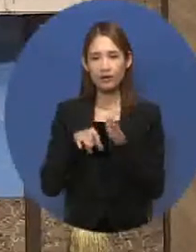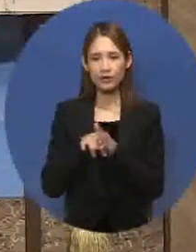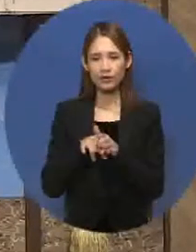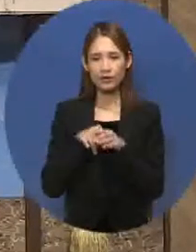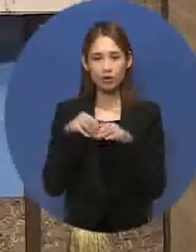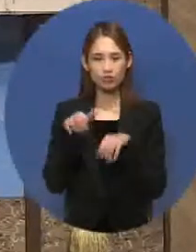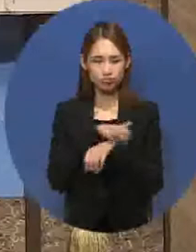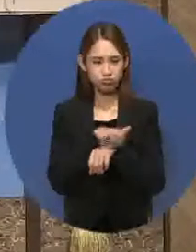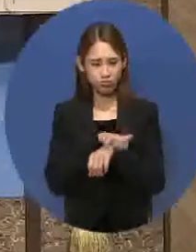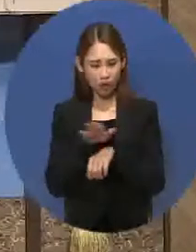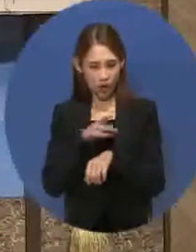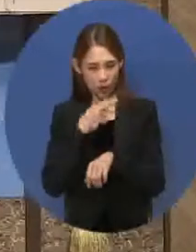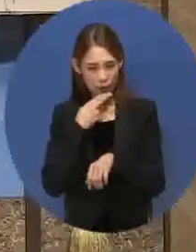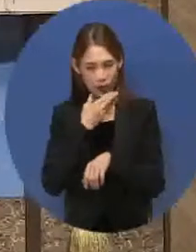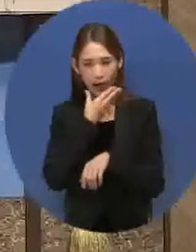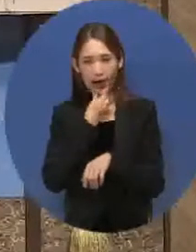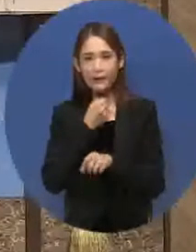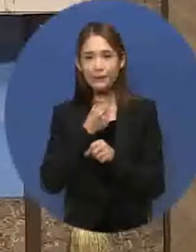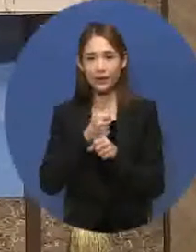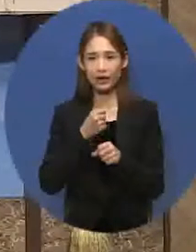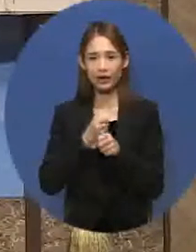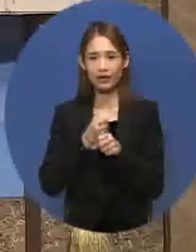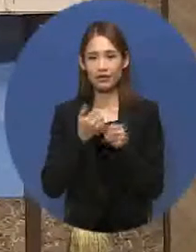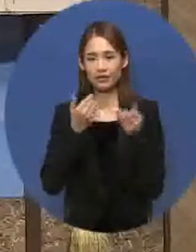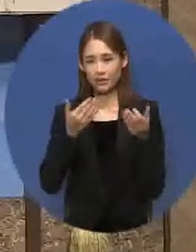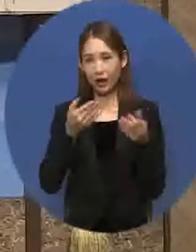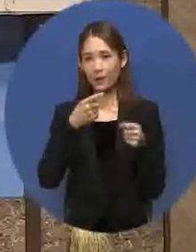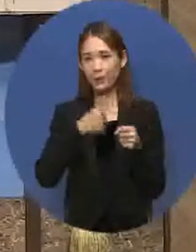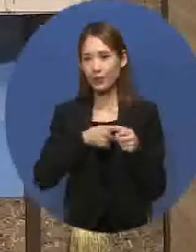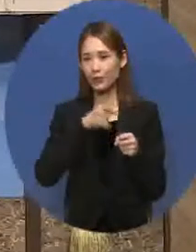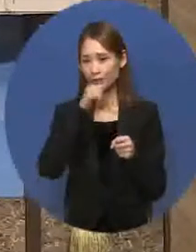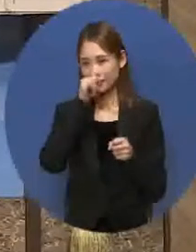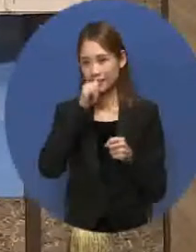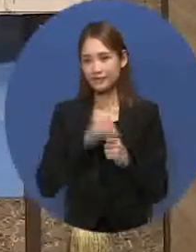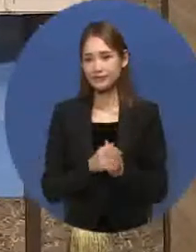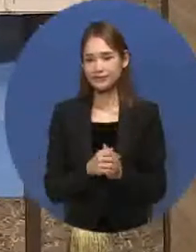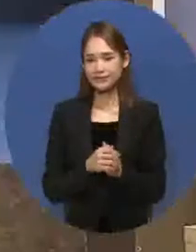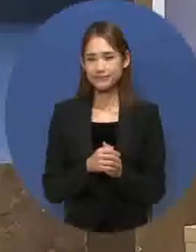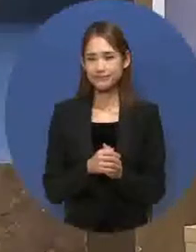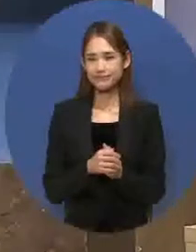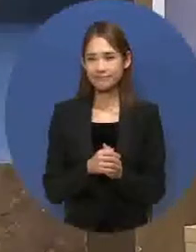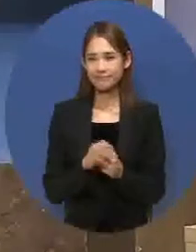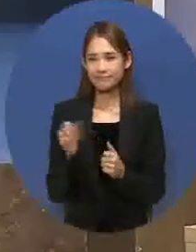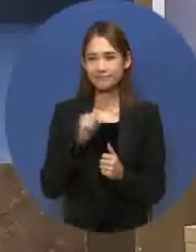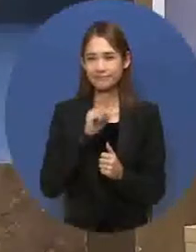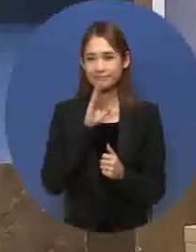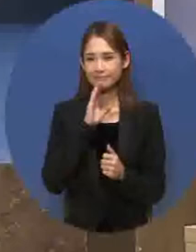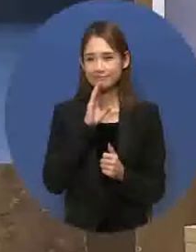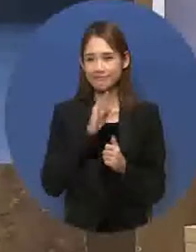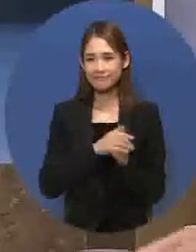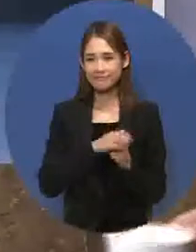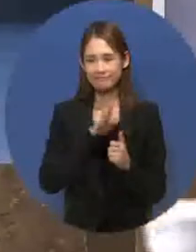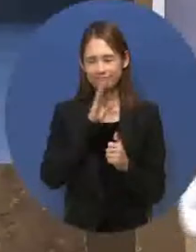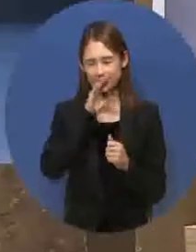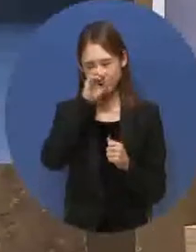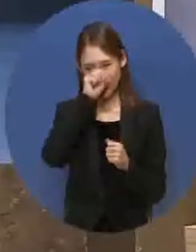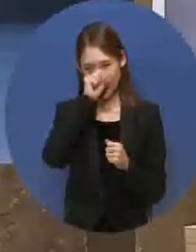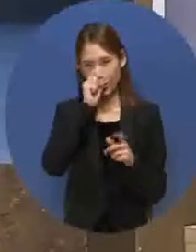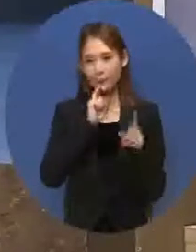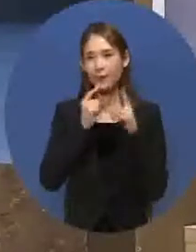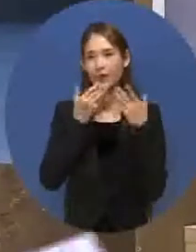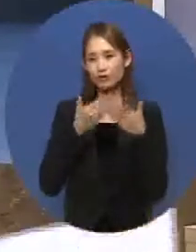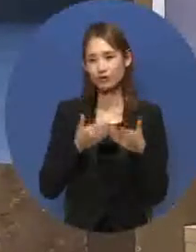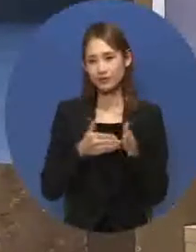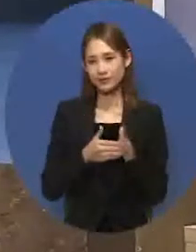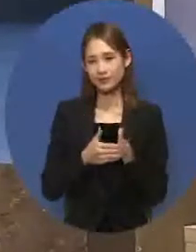없고 행복하도록 그렇게 만들어 나갈 것입니다. 네. 정말 좋은 말씀